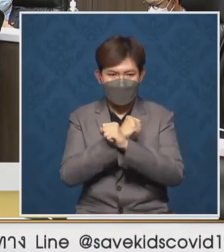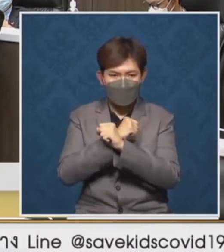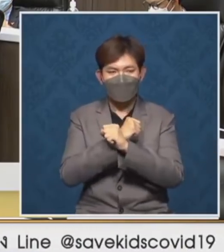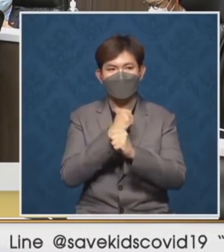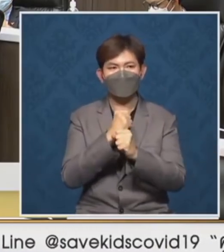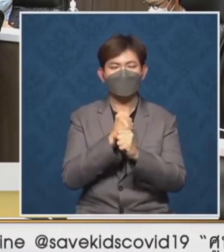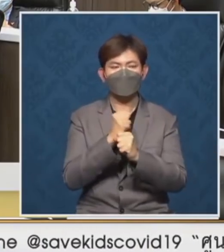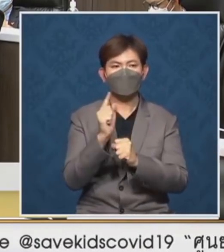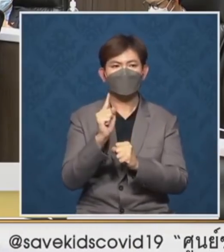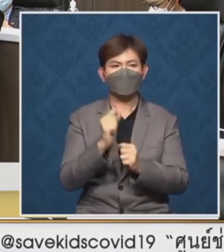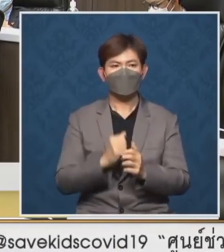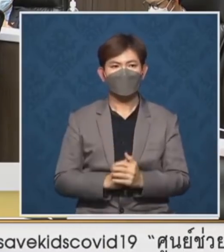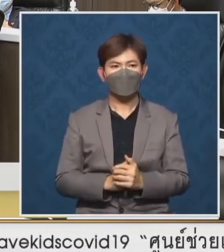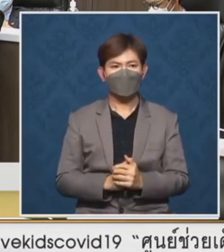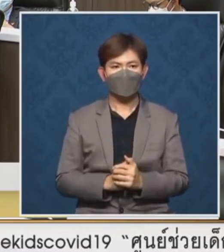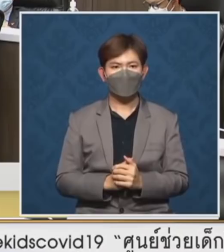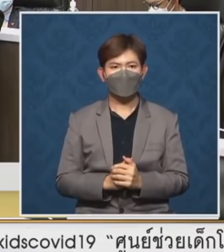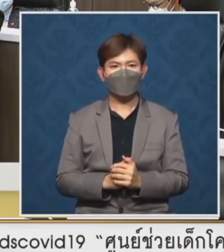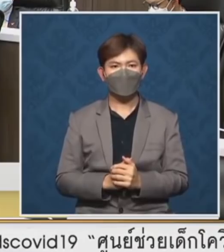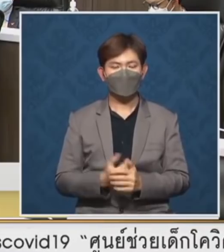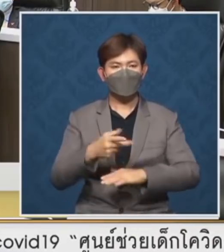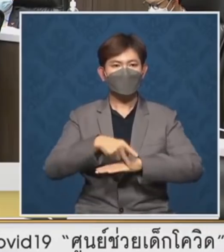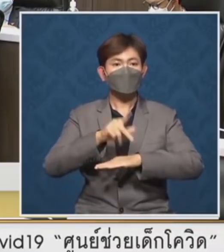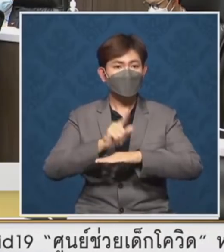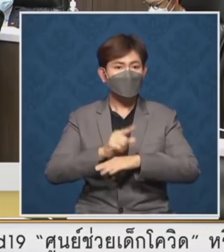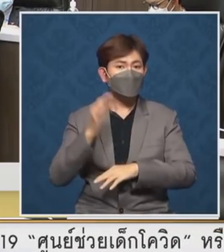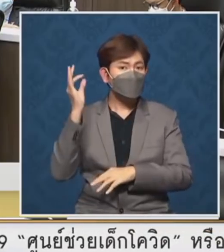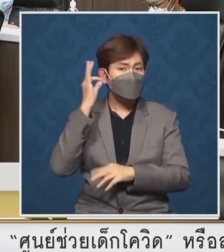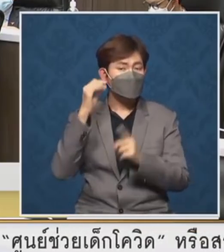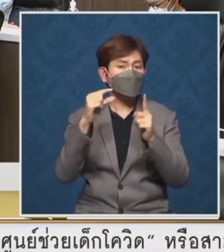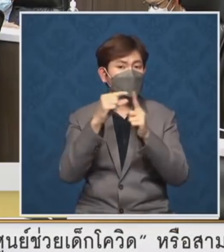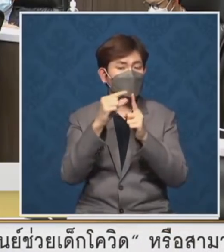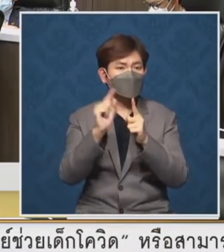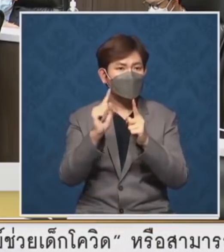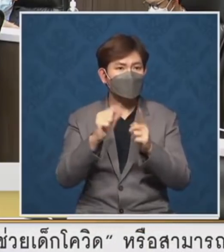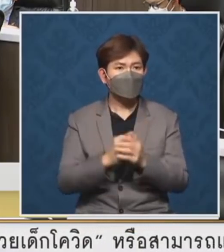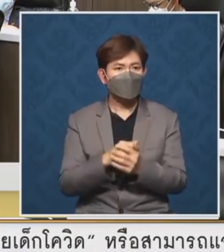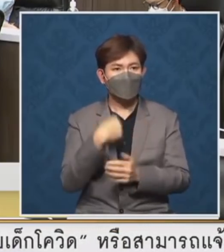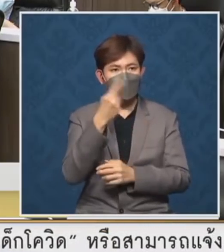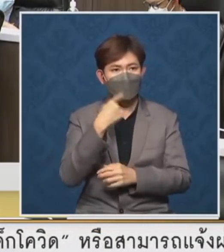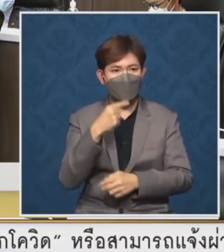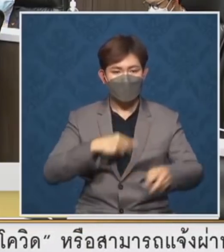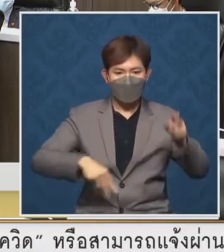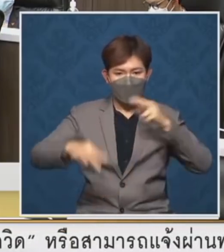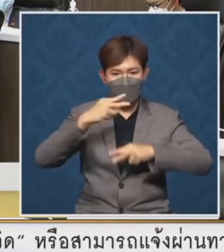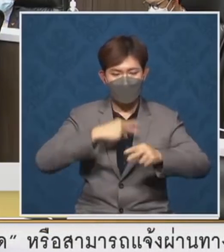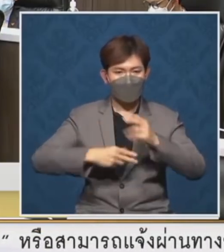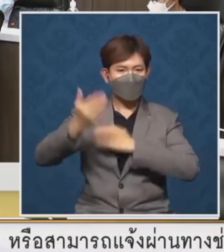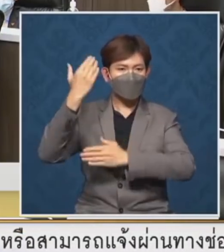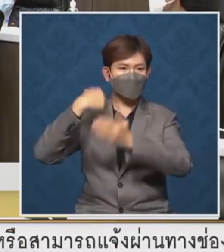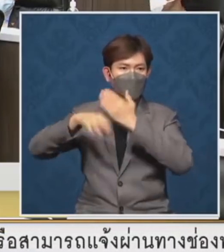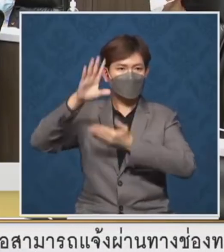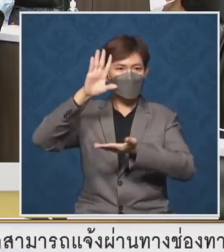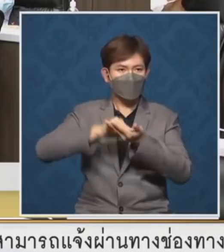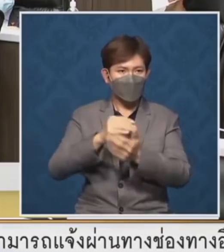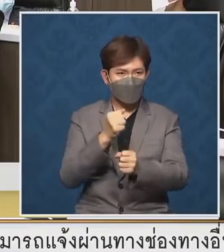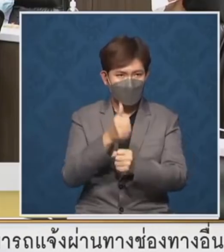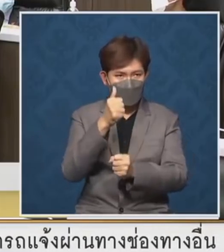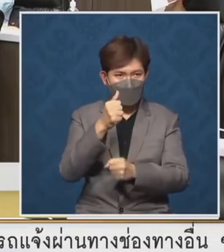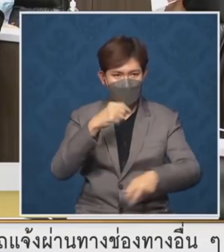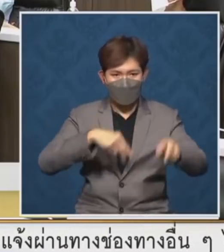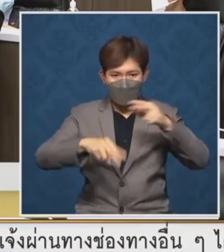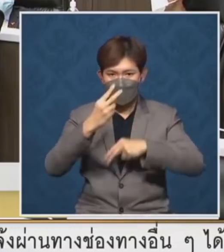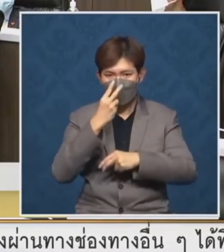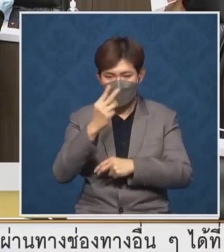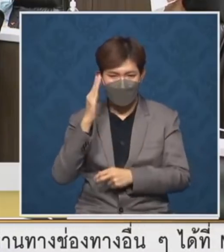อยู่ท่านประธานคงเคยได้ยินคำว่าผู้ที่ควบคุมประวัติศาสตร์ได้ก ก็จะสามารถกุมชะตาของอ